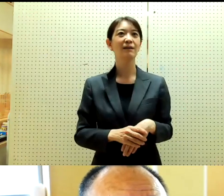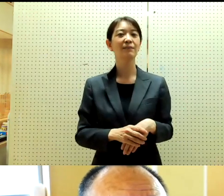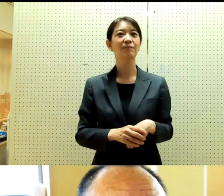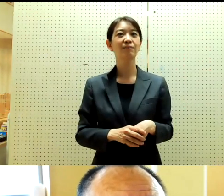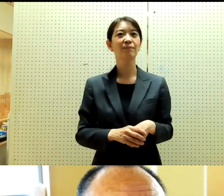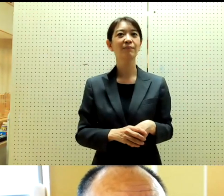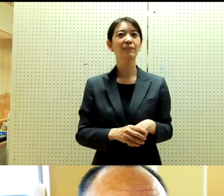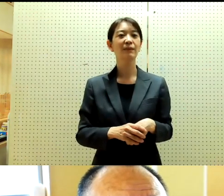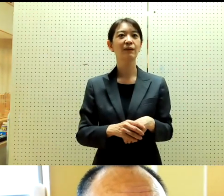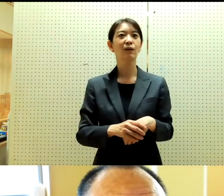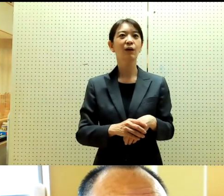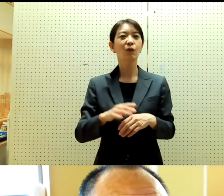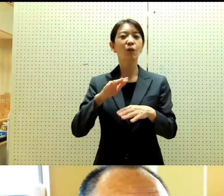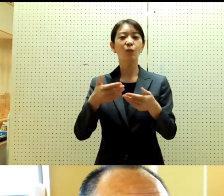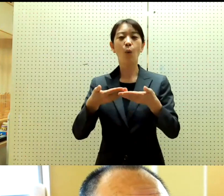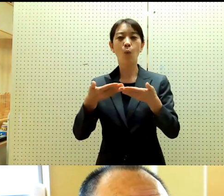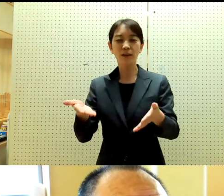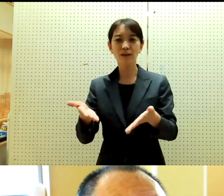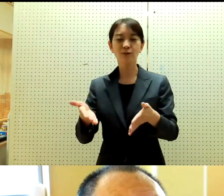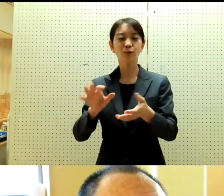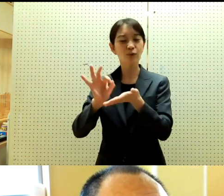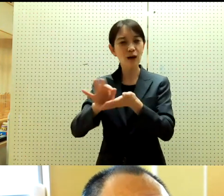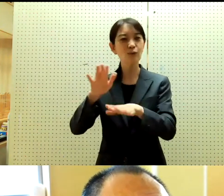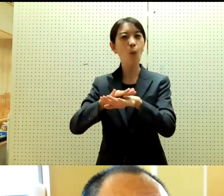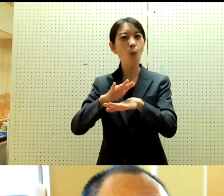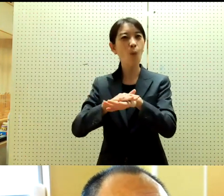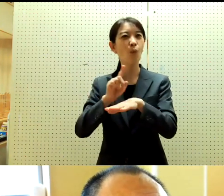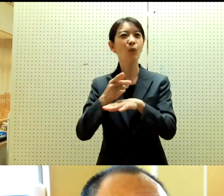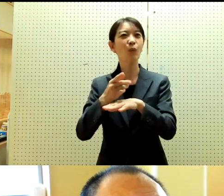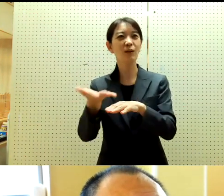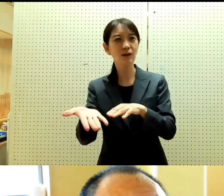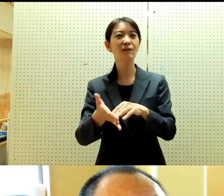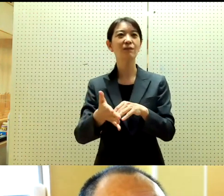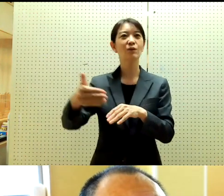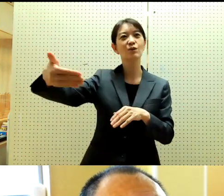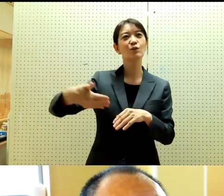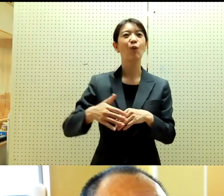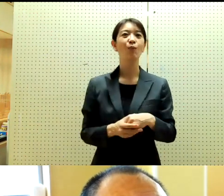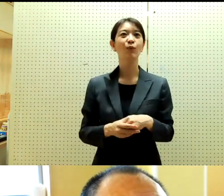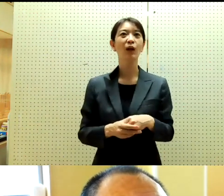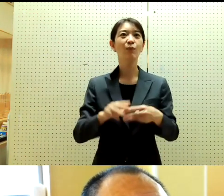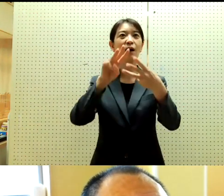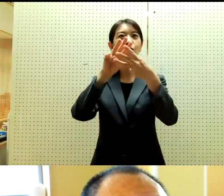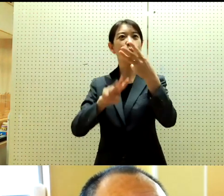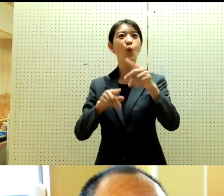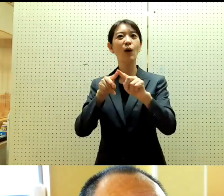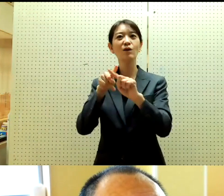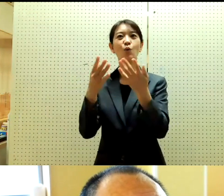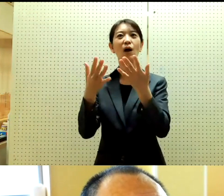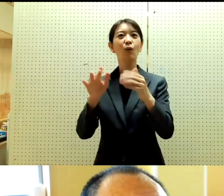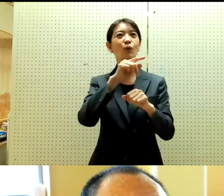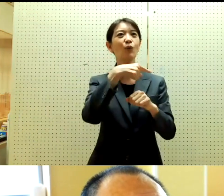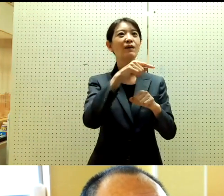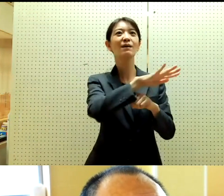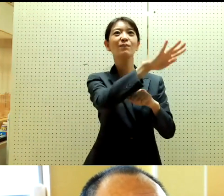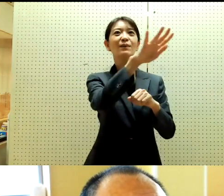用していこうかっていうことだと思いますが、これは用賀小学校の先生方、つながってます